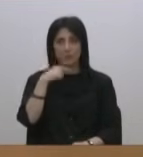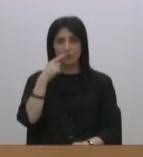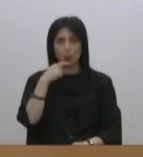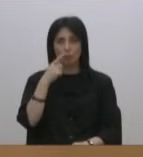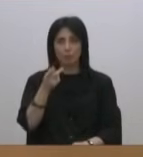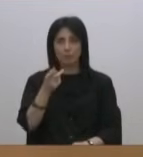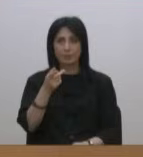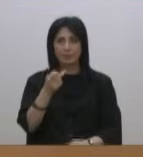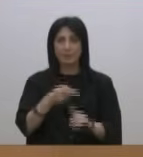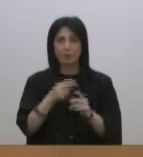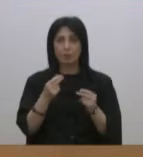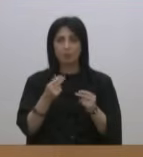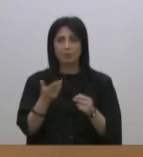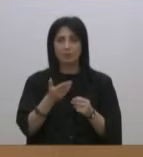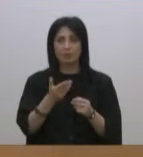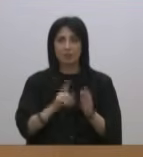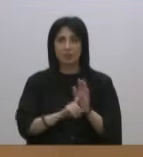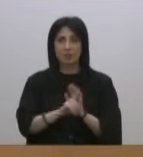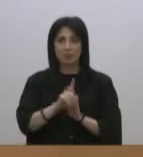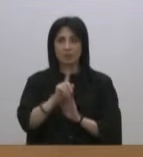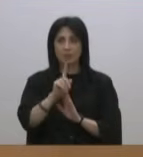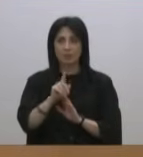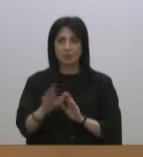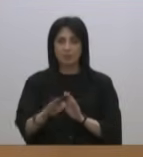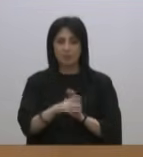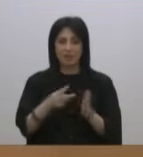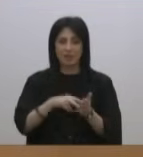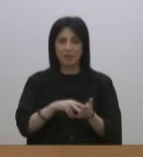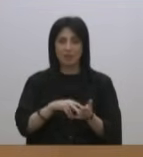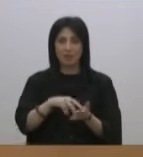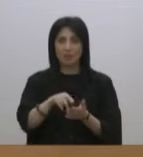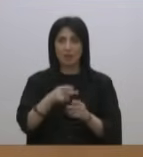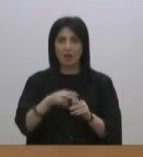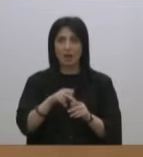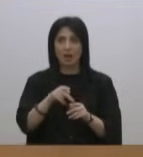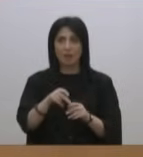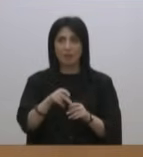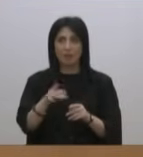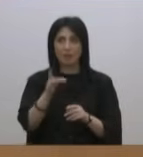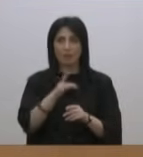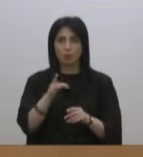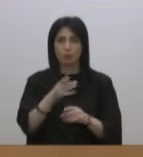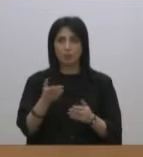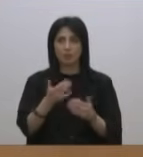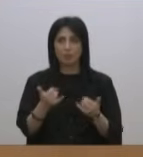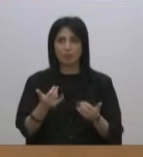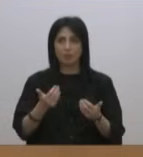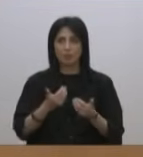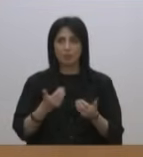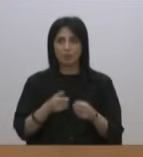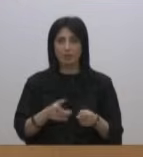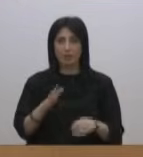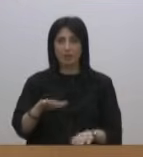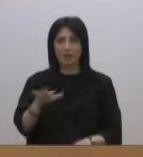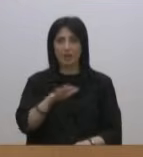საუბრობენ, იმ ფულზე, რომლითაც დაიწყო ფეხის ადგმა აი ამ რესპუბლიკამ, რომელშიც ახლა ჩვენ ცხოვრობთ,